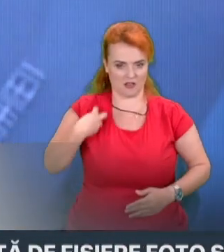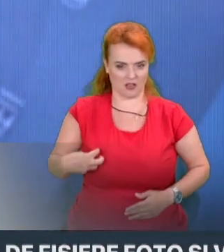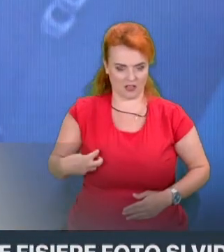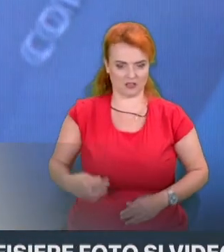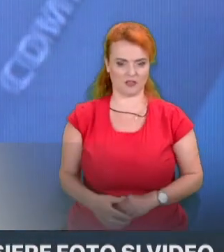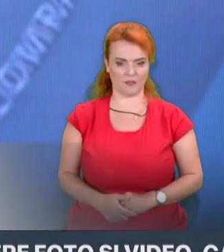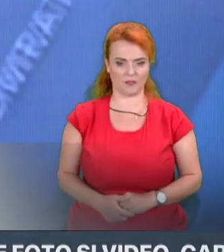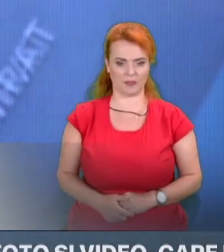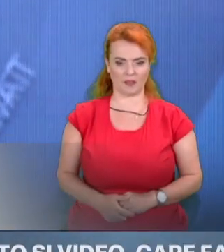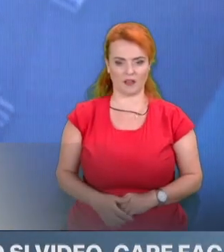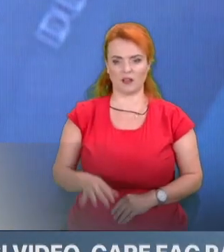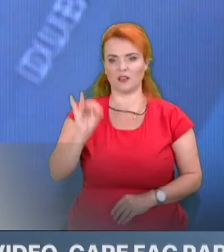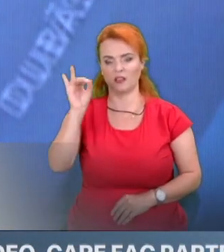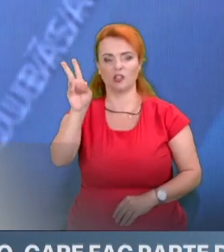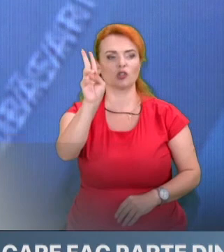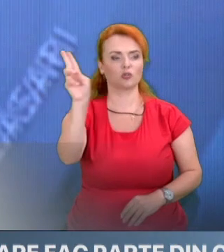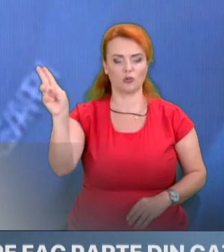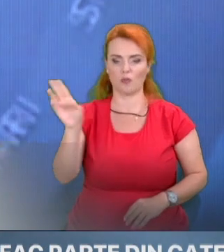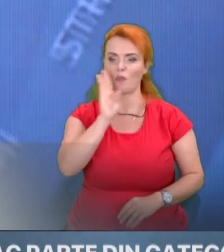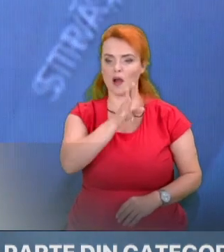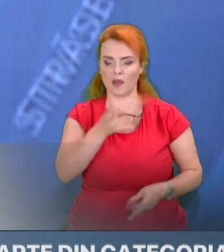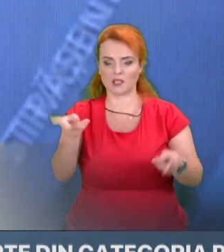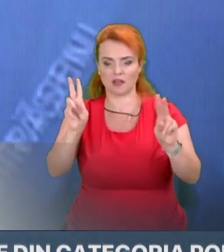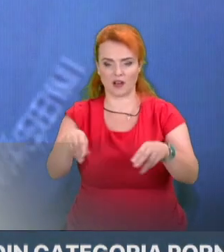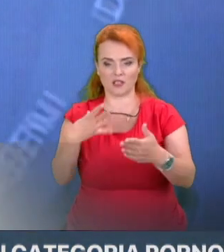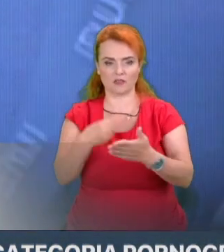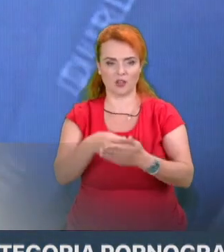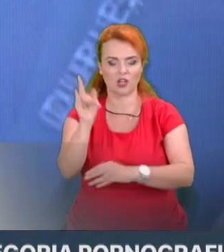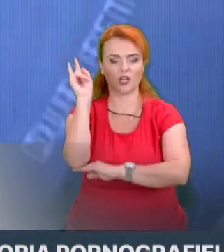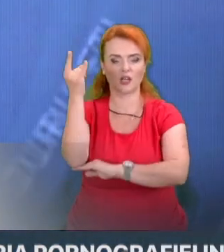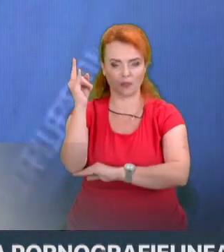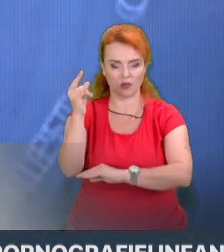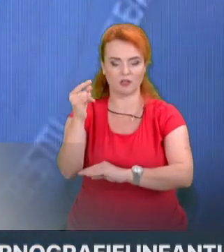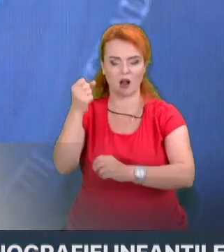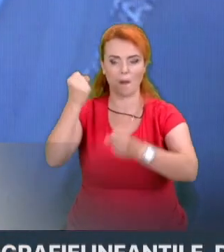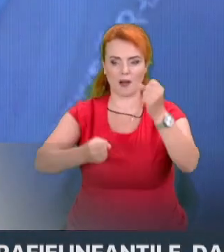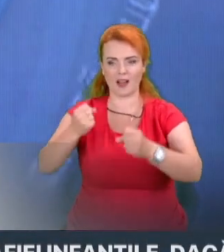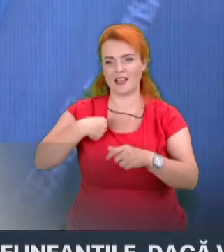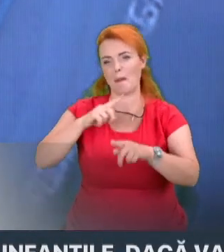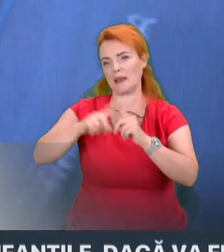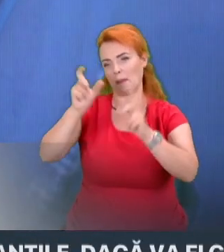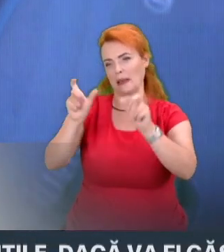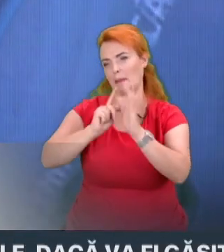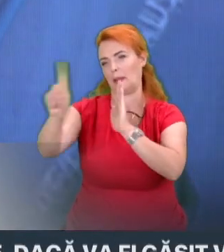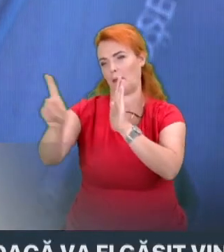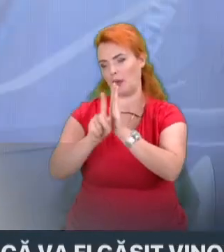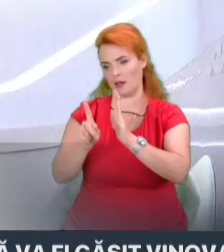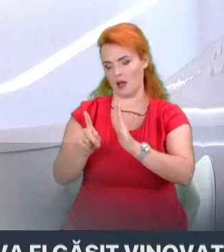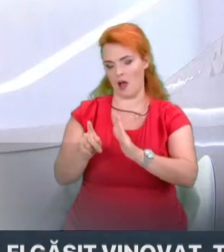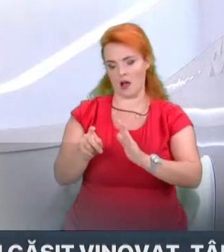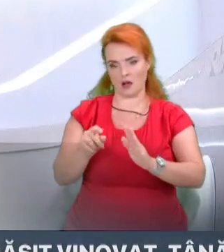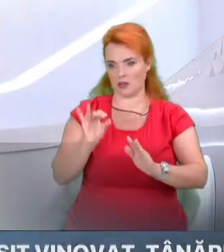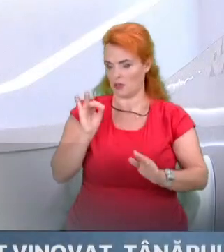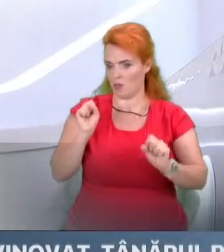fugă până la magazin să-și cumpere ceva și foarte repede se întorc, dar în autocar este o temperatură foarte înaltă.